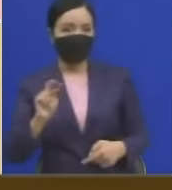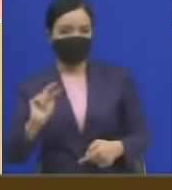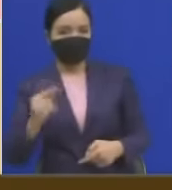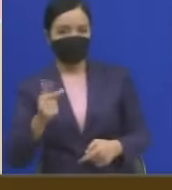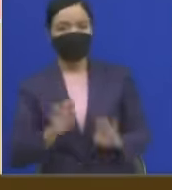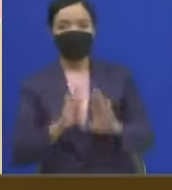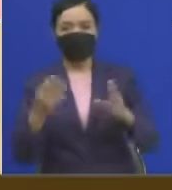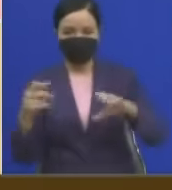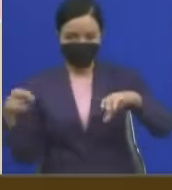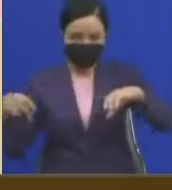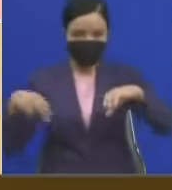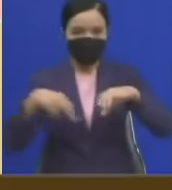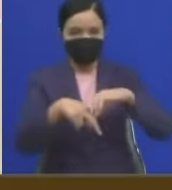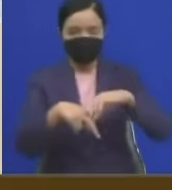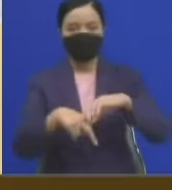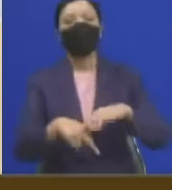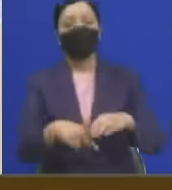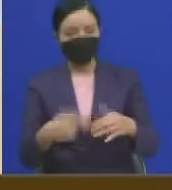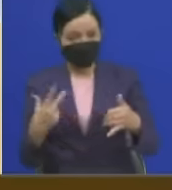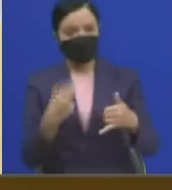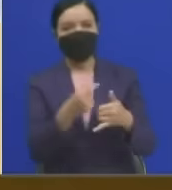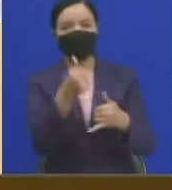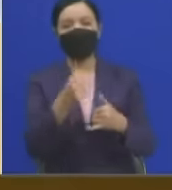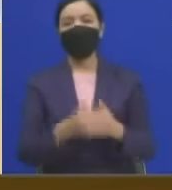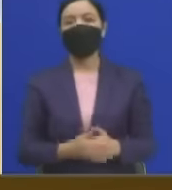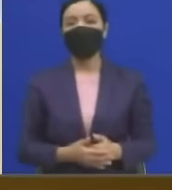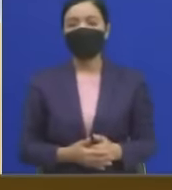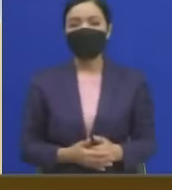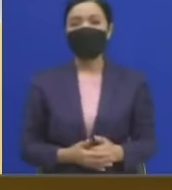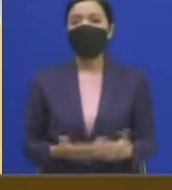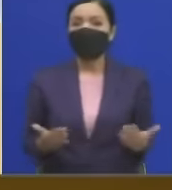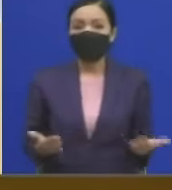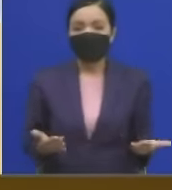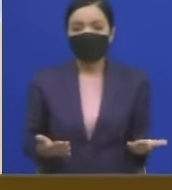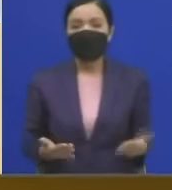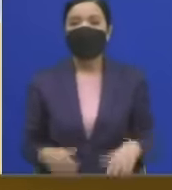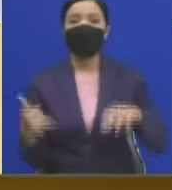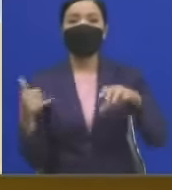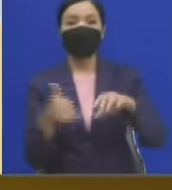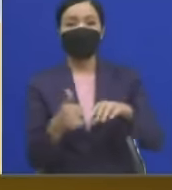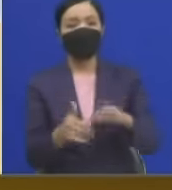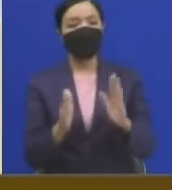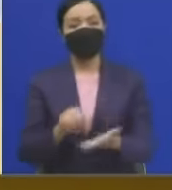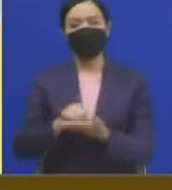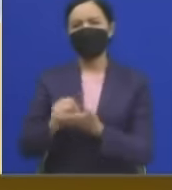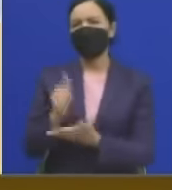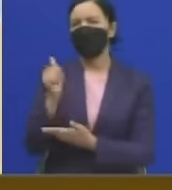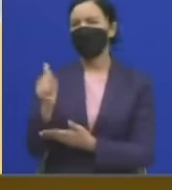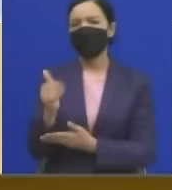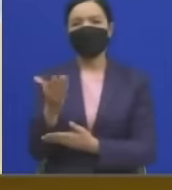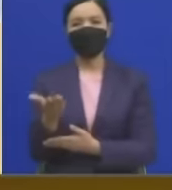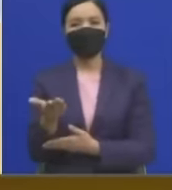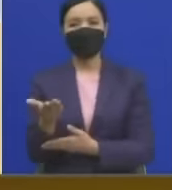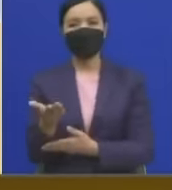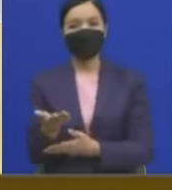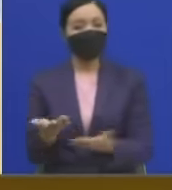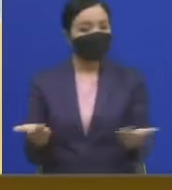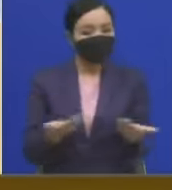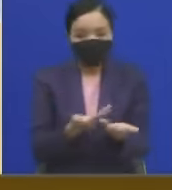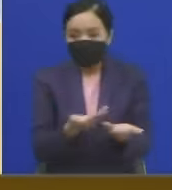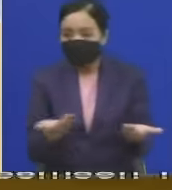อินแล้วได้รับรายงานยืนยันจากคนที่ไปฉีดเลยว่าไปปุ๊บเจ้าที่บริการดีมากแล้วเขาให้เลือ